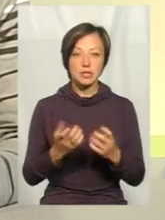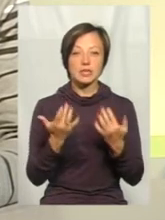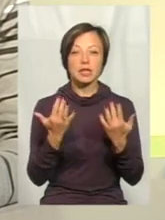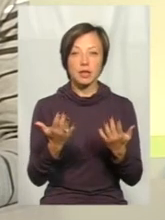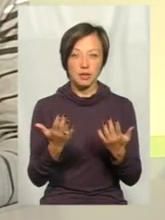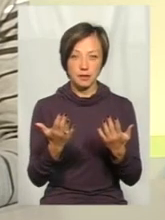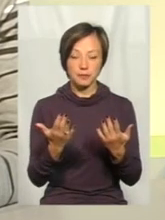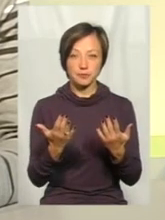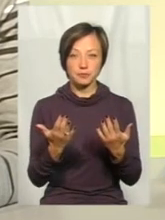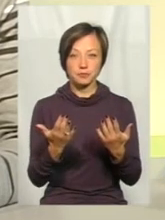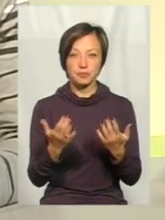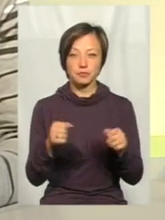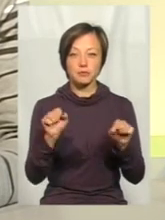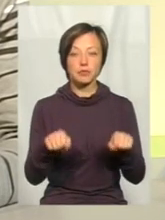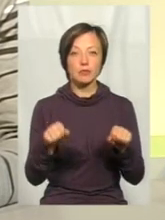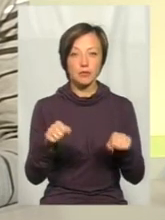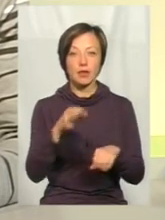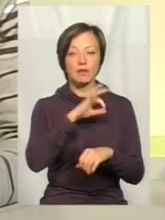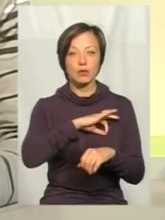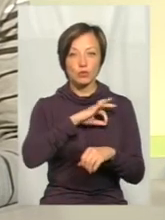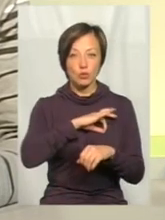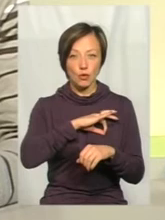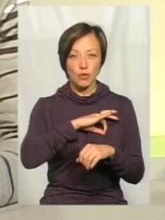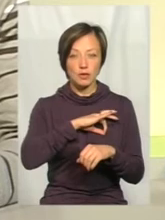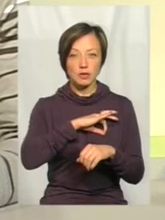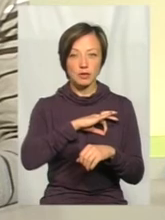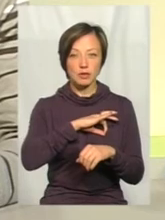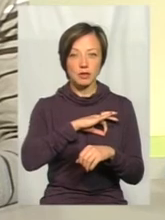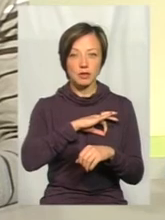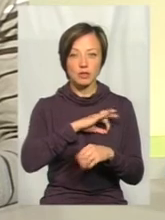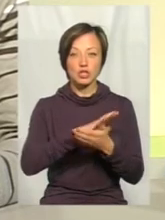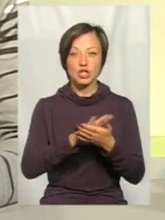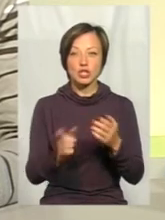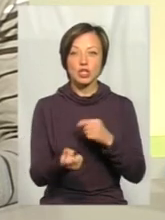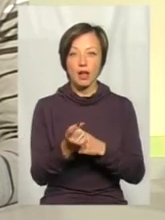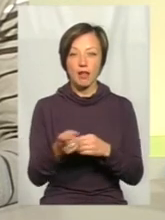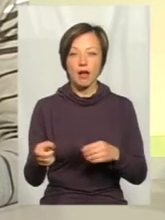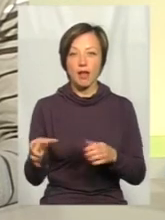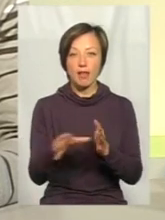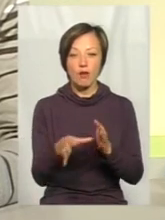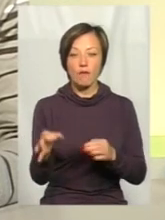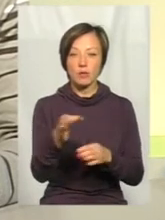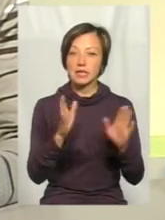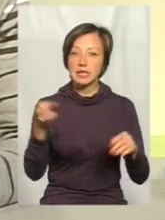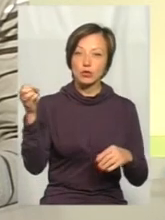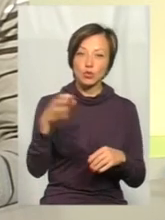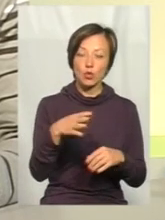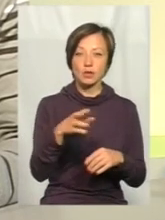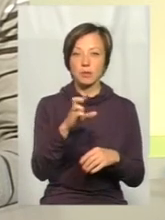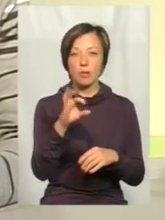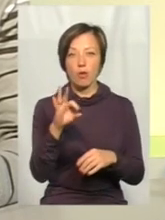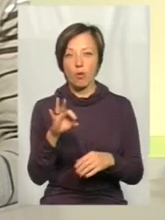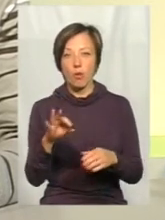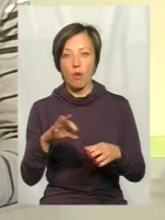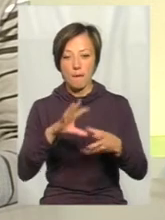скільки можливості використовувати чисті джерела енергії є в області, не тільки сонця, да, але і там біомаси, тому